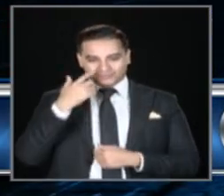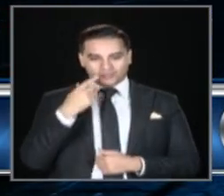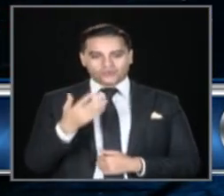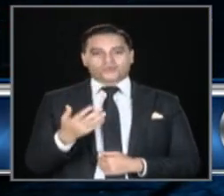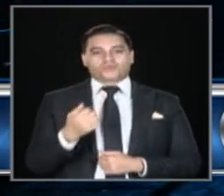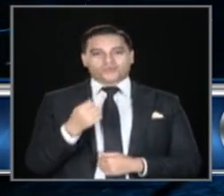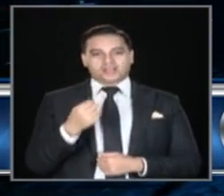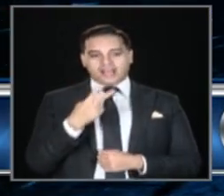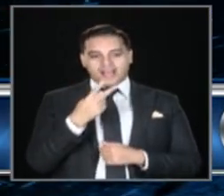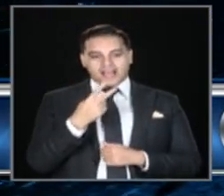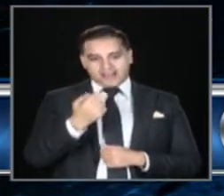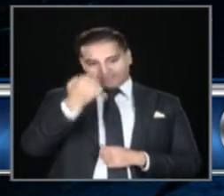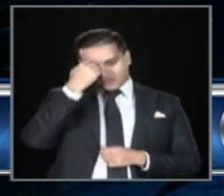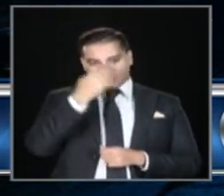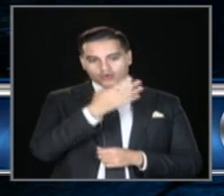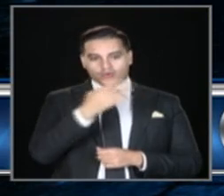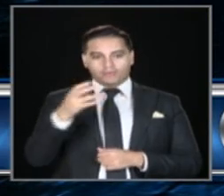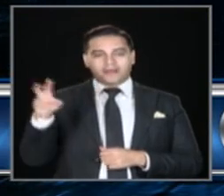حل المساله الاتيه